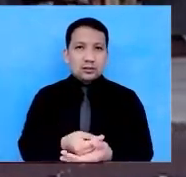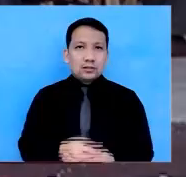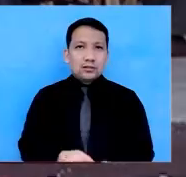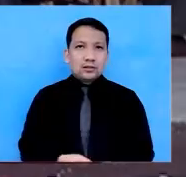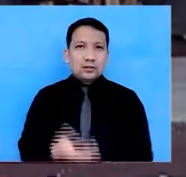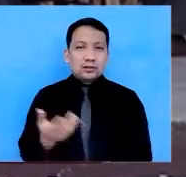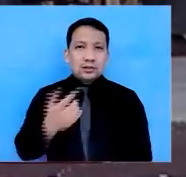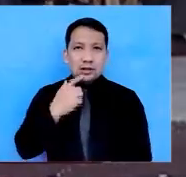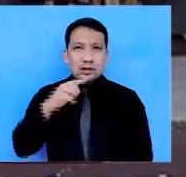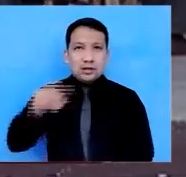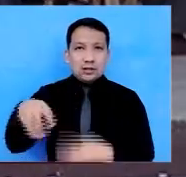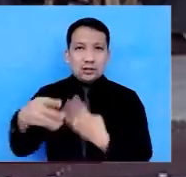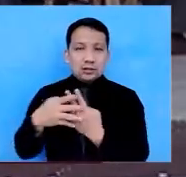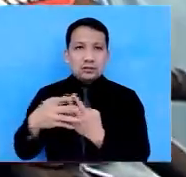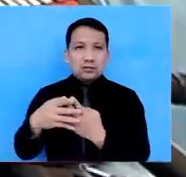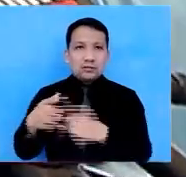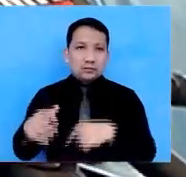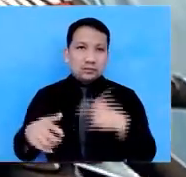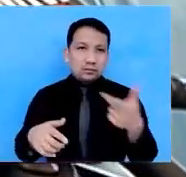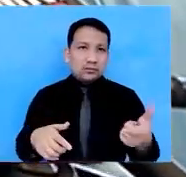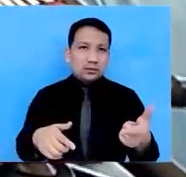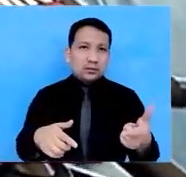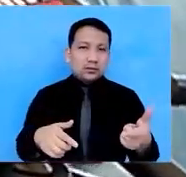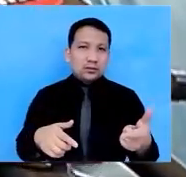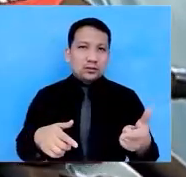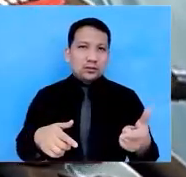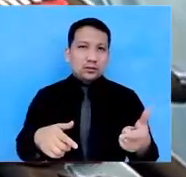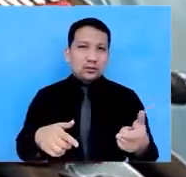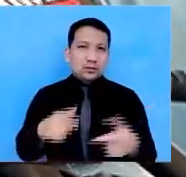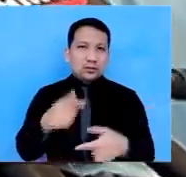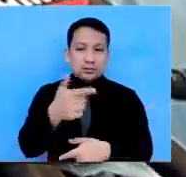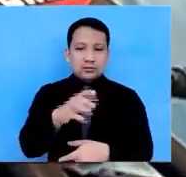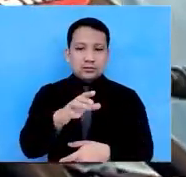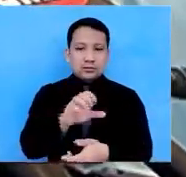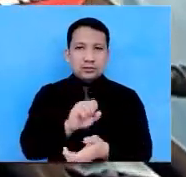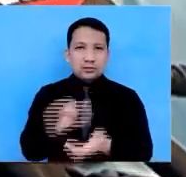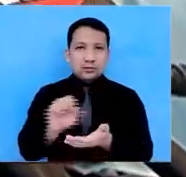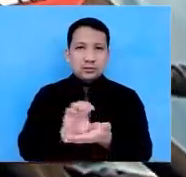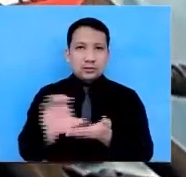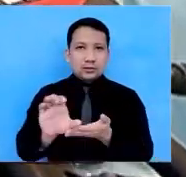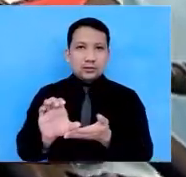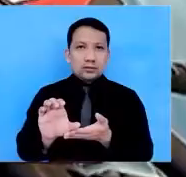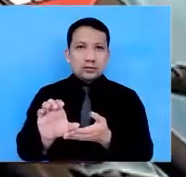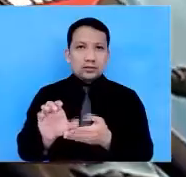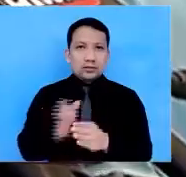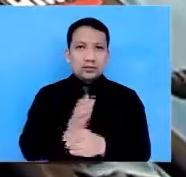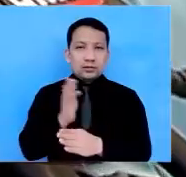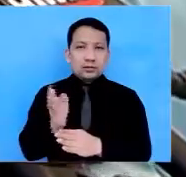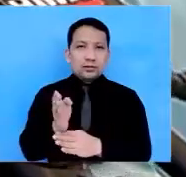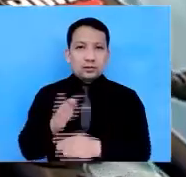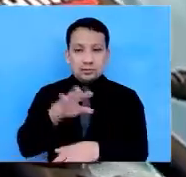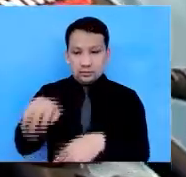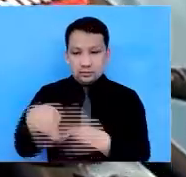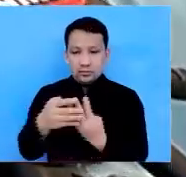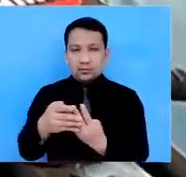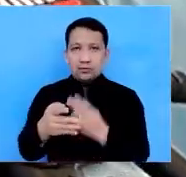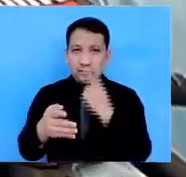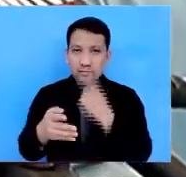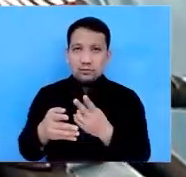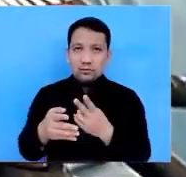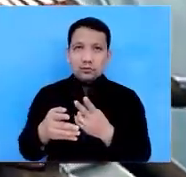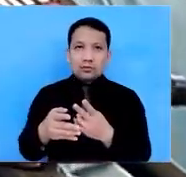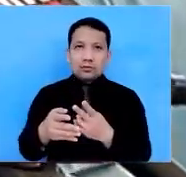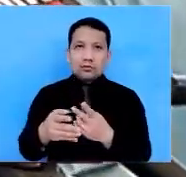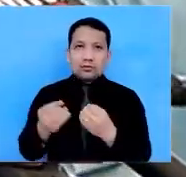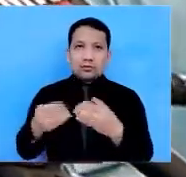nakakulong pero pinasa sa gwardiya. Yung GCash scheme na na-discover namin, nagpunta nga kami sa kulungan, na-discover namin daming